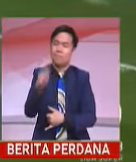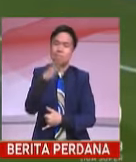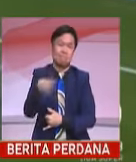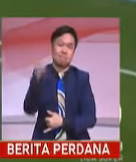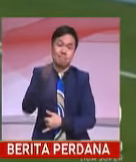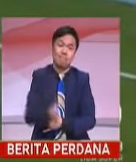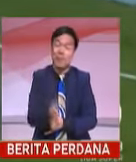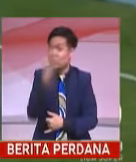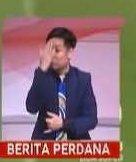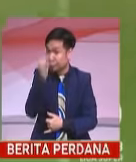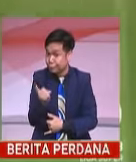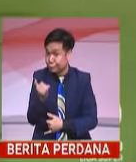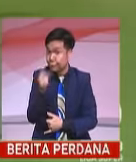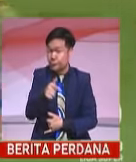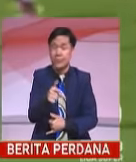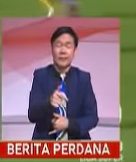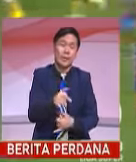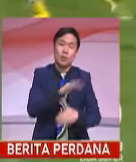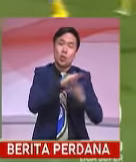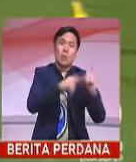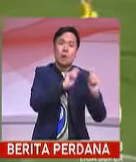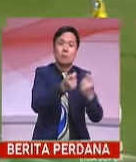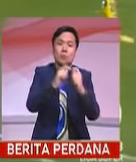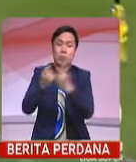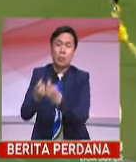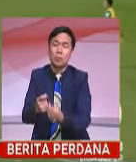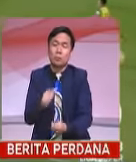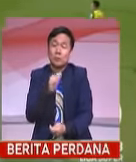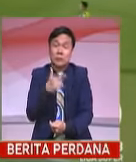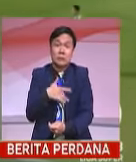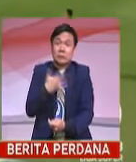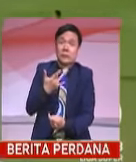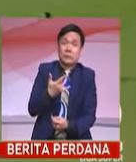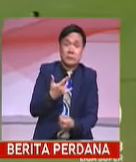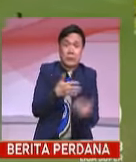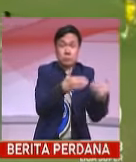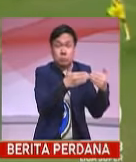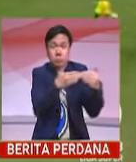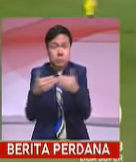memastikan semua pasukan tidak terbeban dengan jadual yang padat.